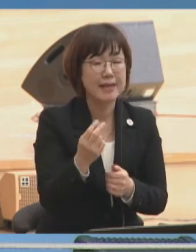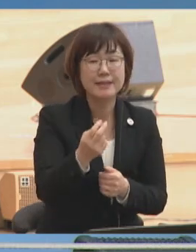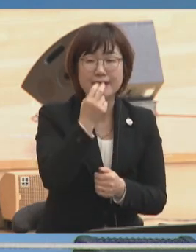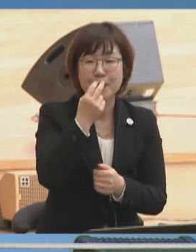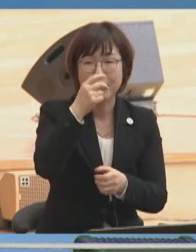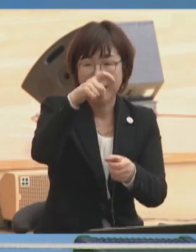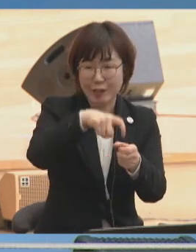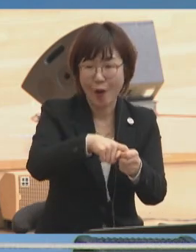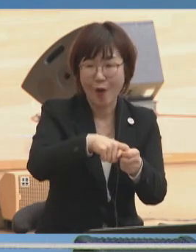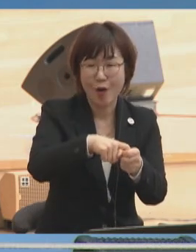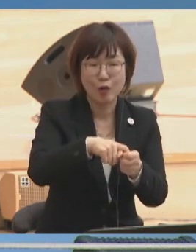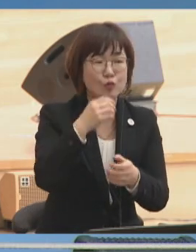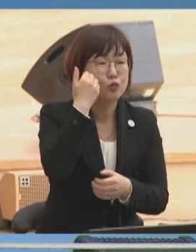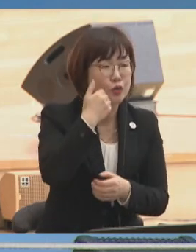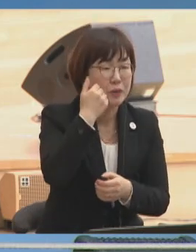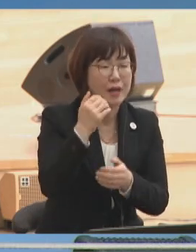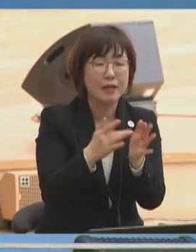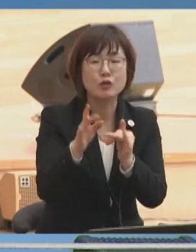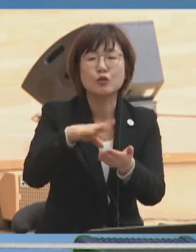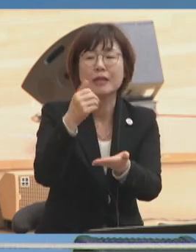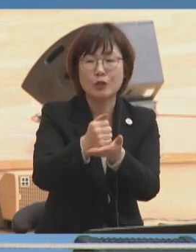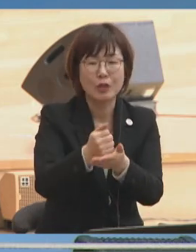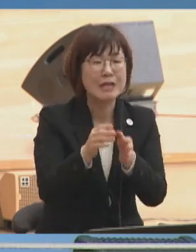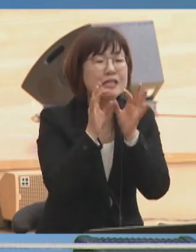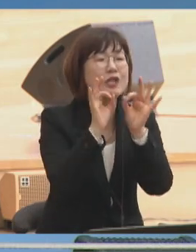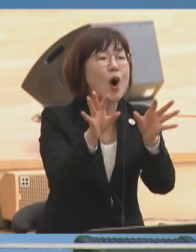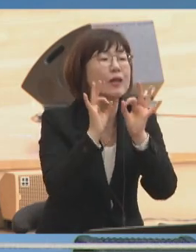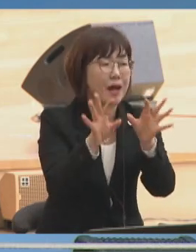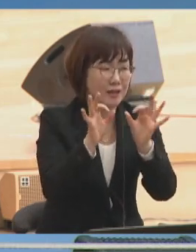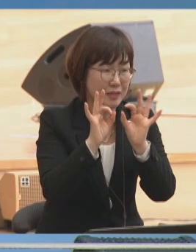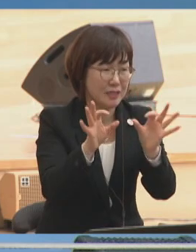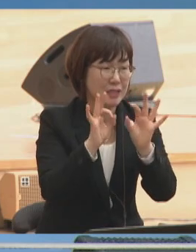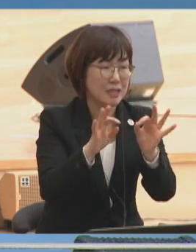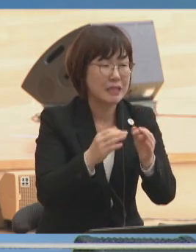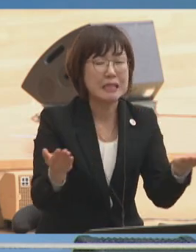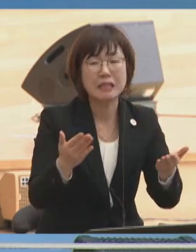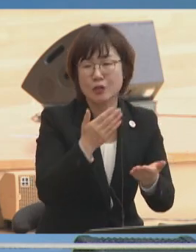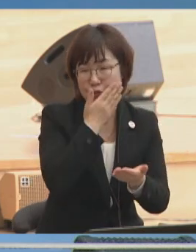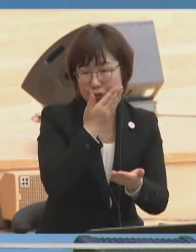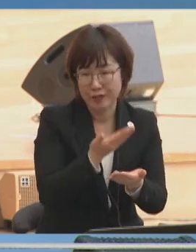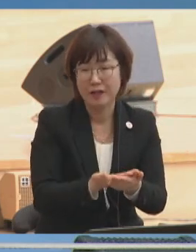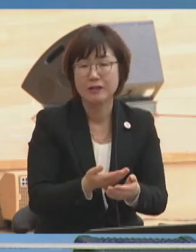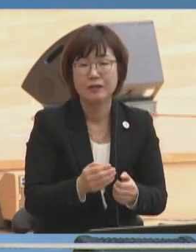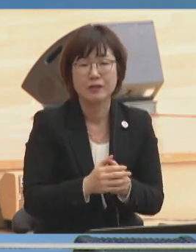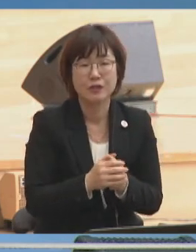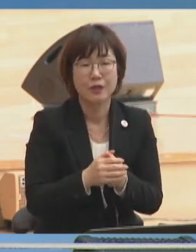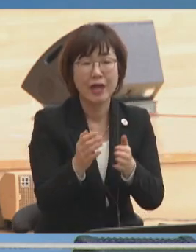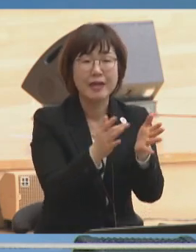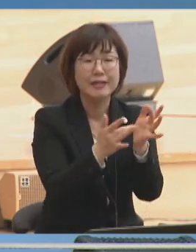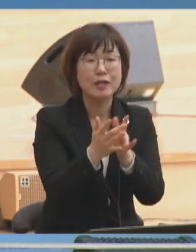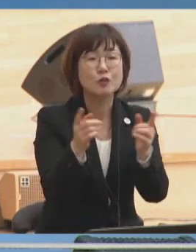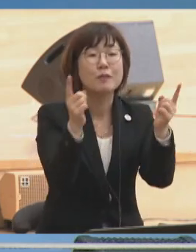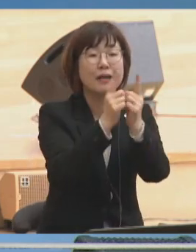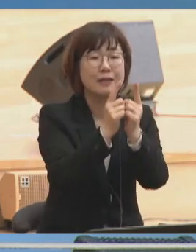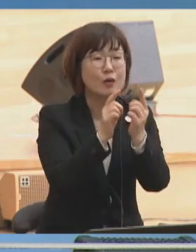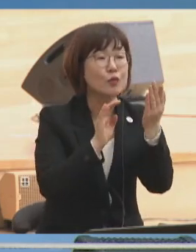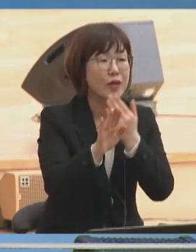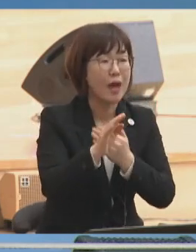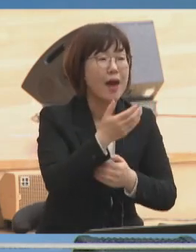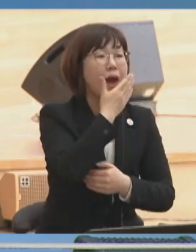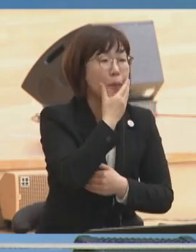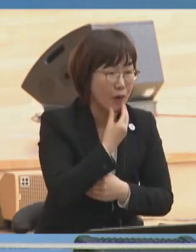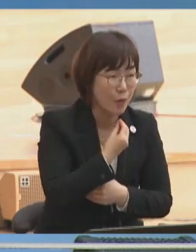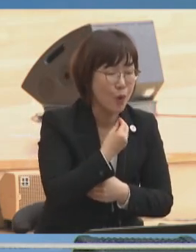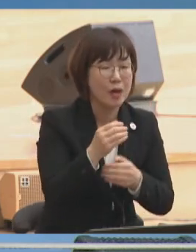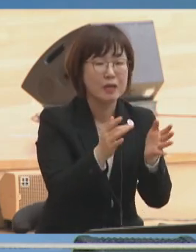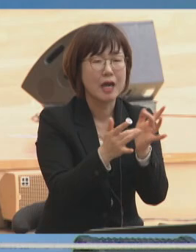생명의 떡 대신 예수 그리스도를 전해주는 것인 줄 믿습니다. 아멘. 예수 만나 행복하고 예수